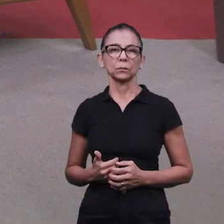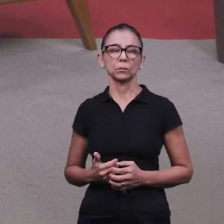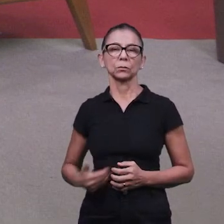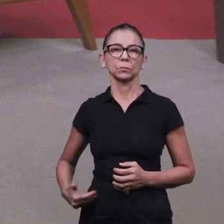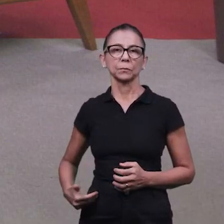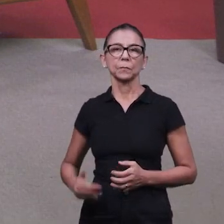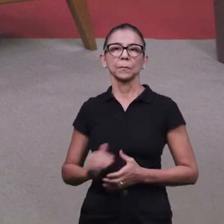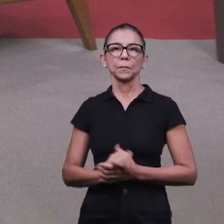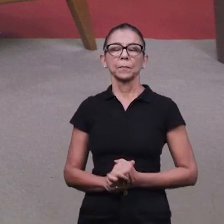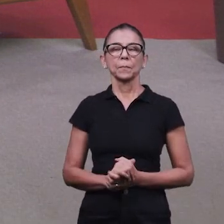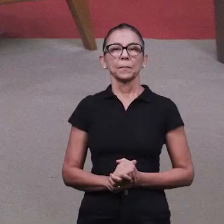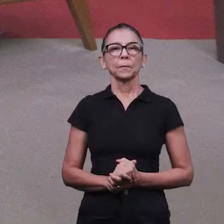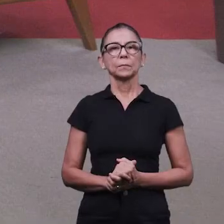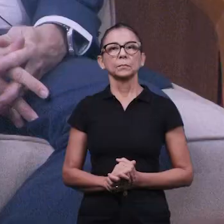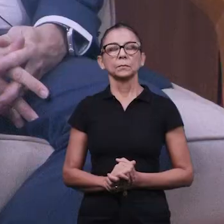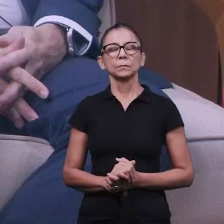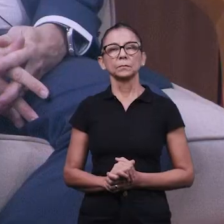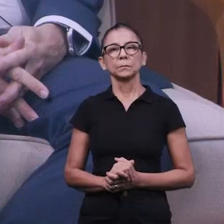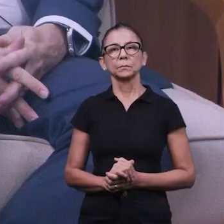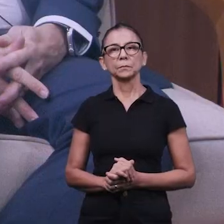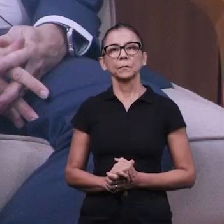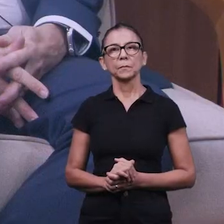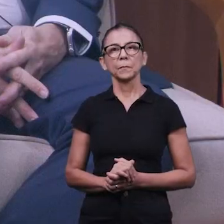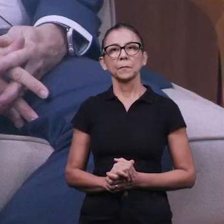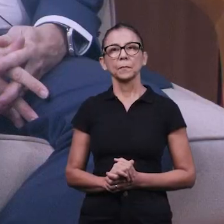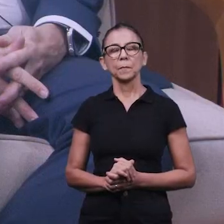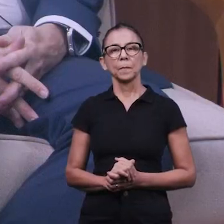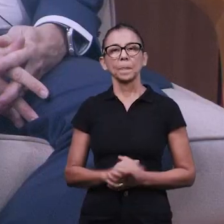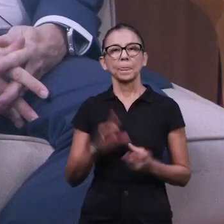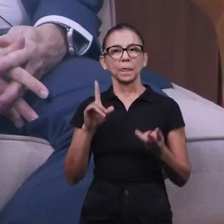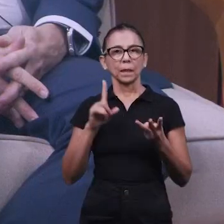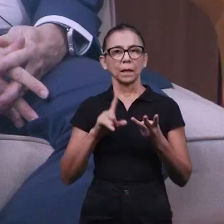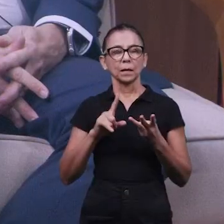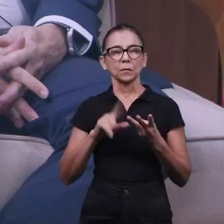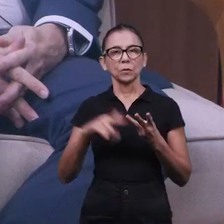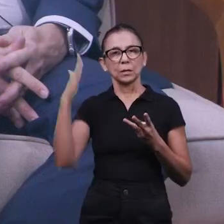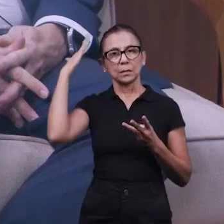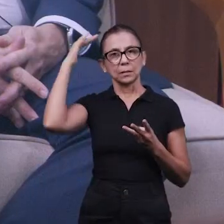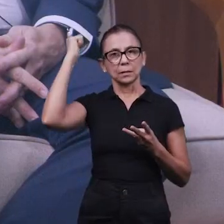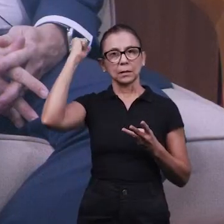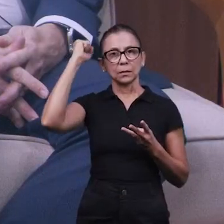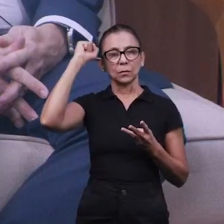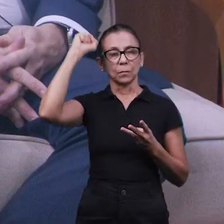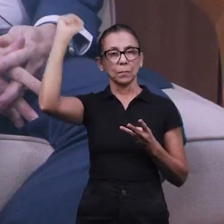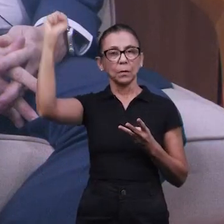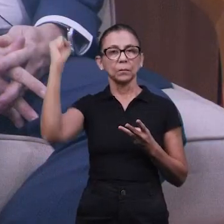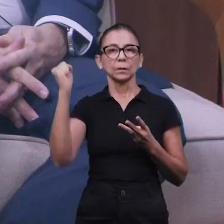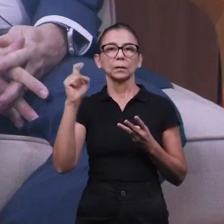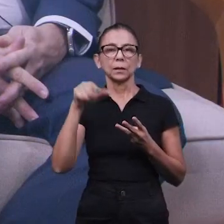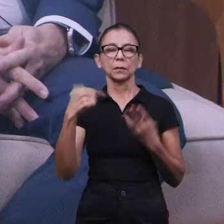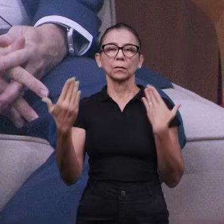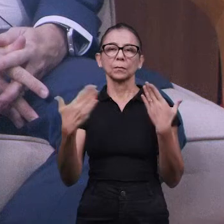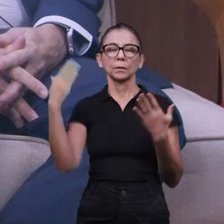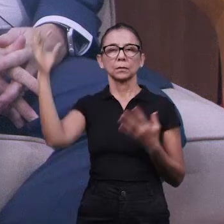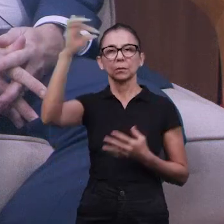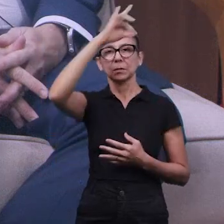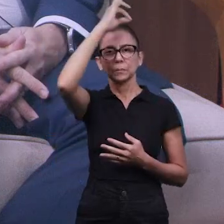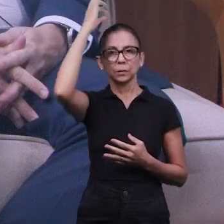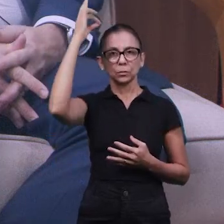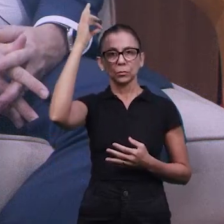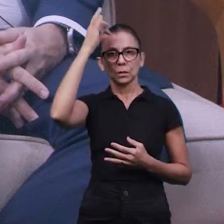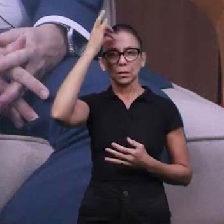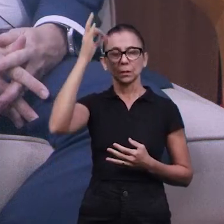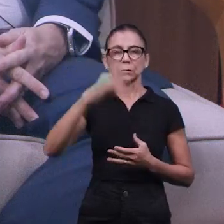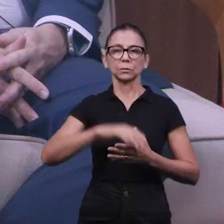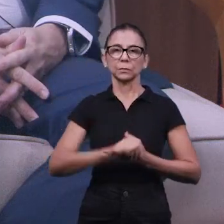cela aussi, où l'œuvre de Saül et l'œuvre de David, quand nous avons été amenés à comprendre ce qui